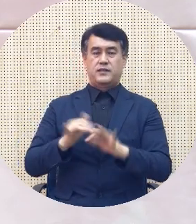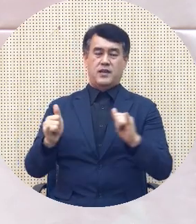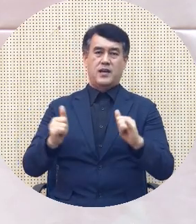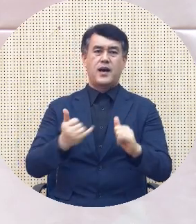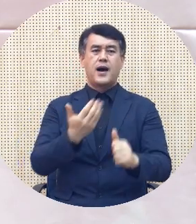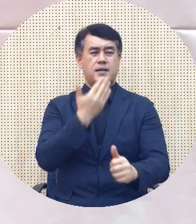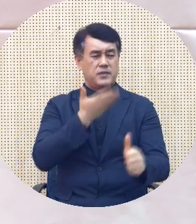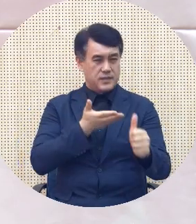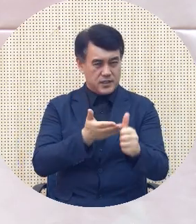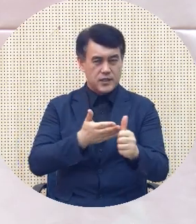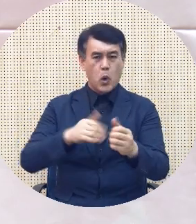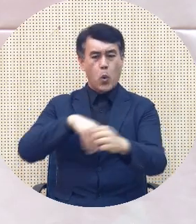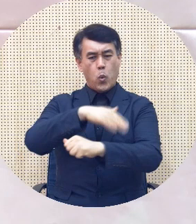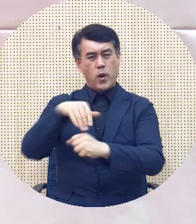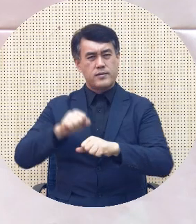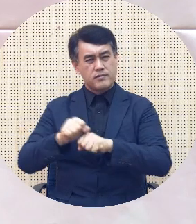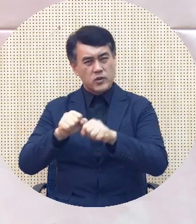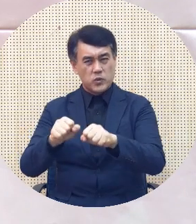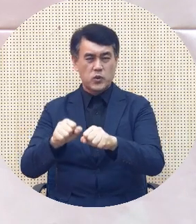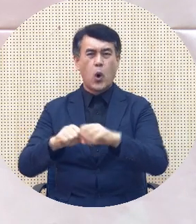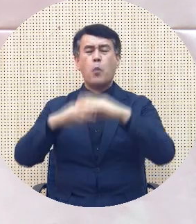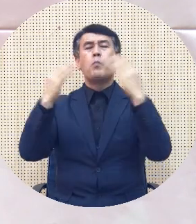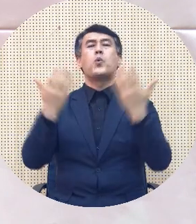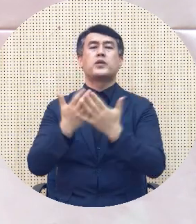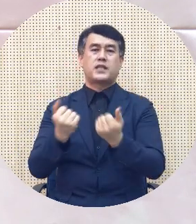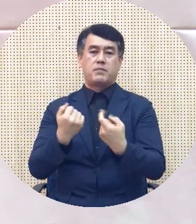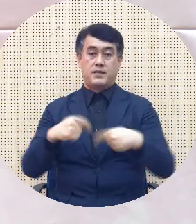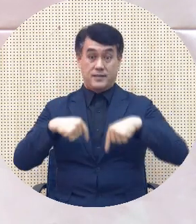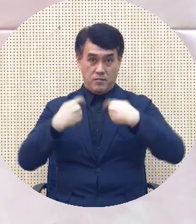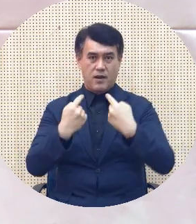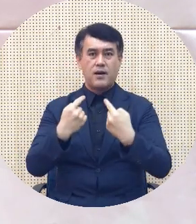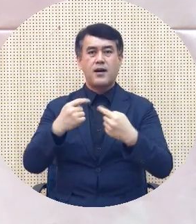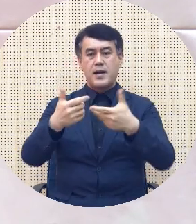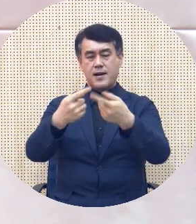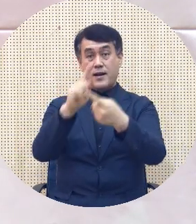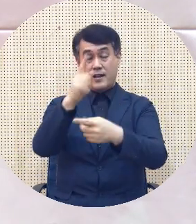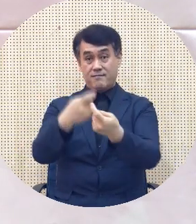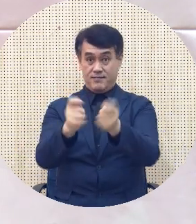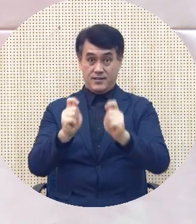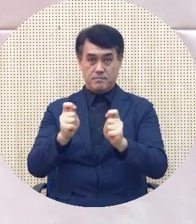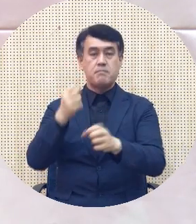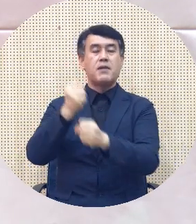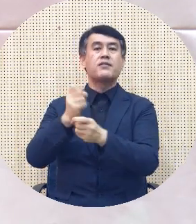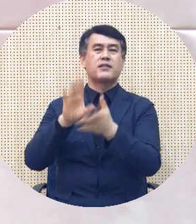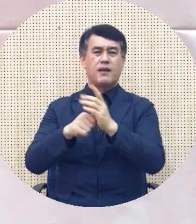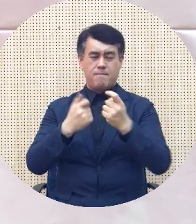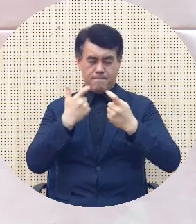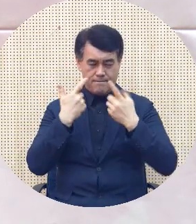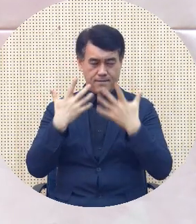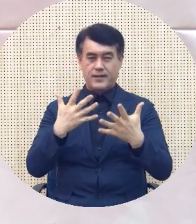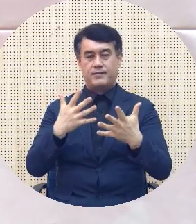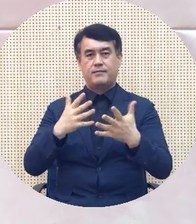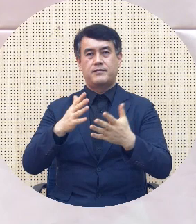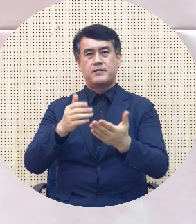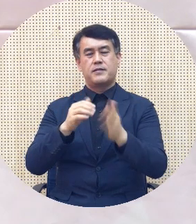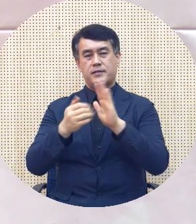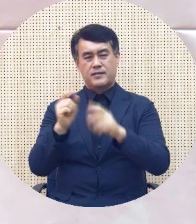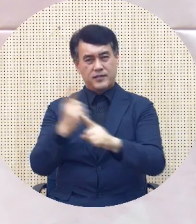분, 환경을 미화해 주시는 분 모두가 참여해서 한 팀이 되어야 제대로 된 치료, 재활, 예방을 할 수